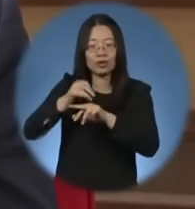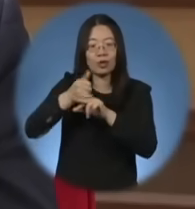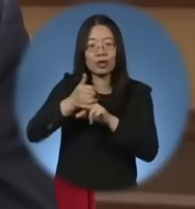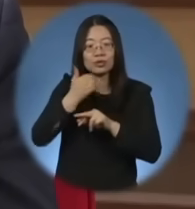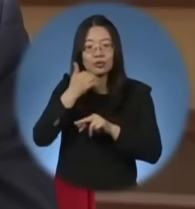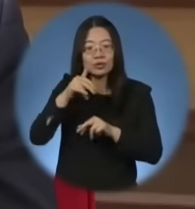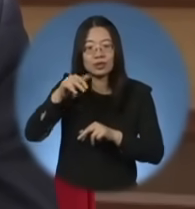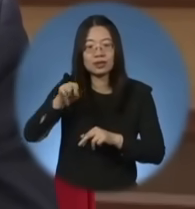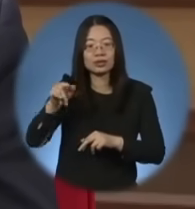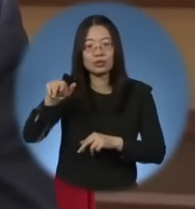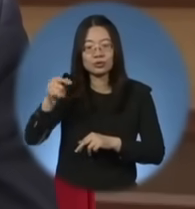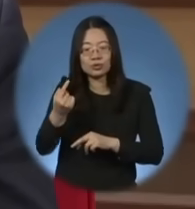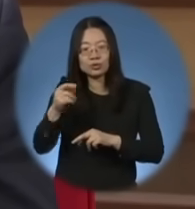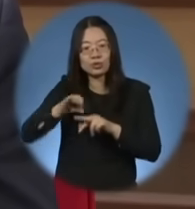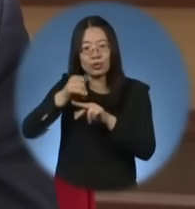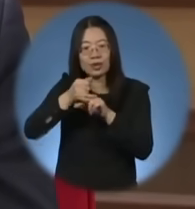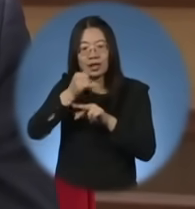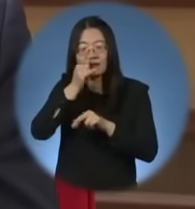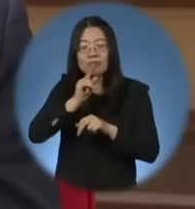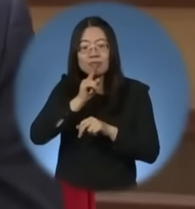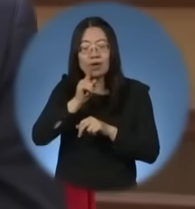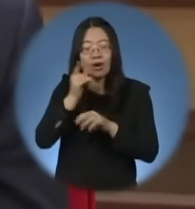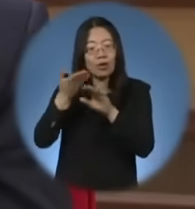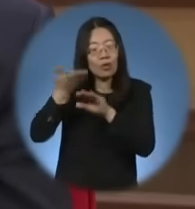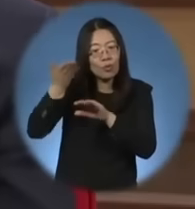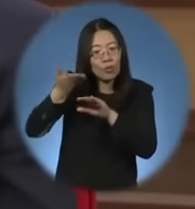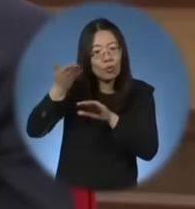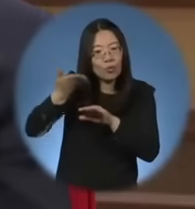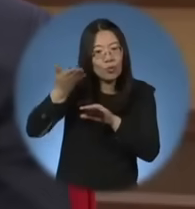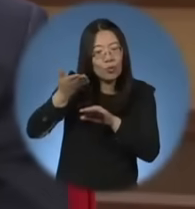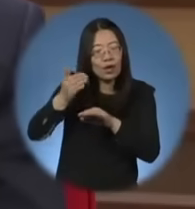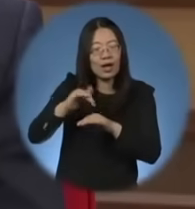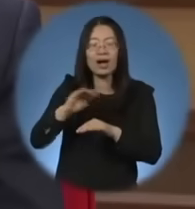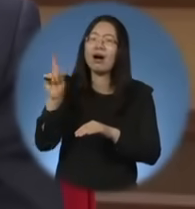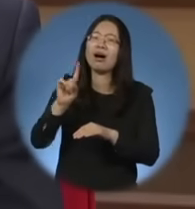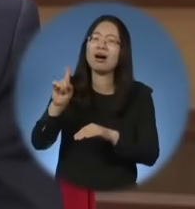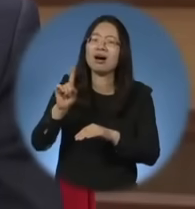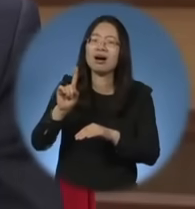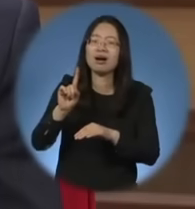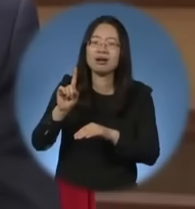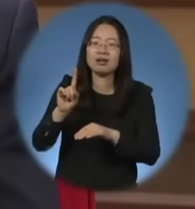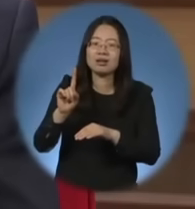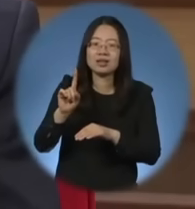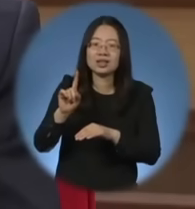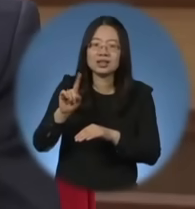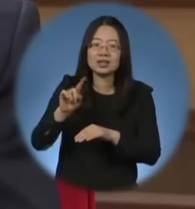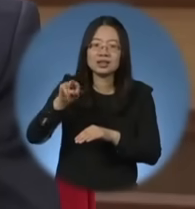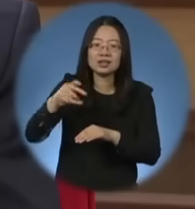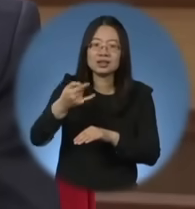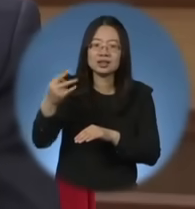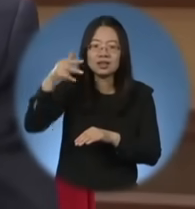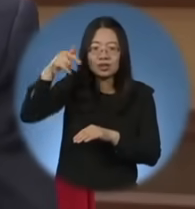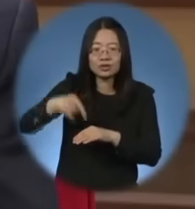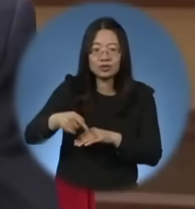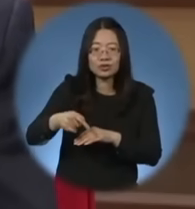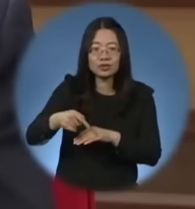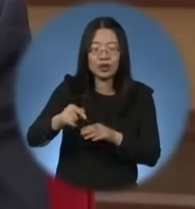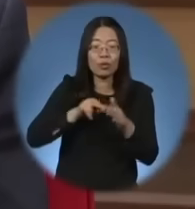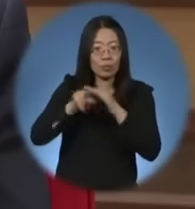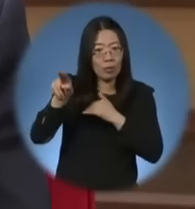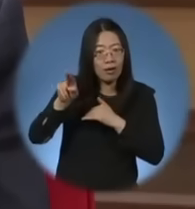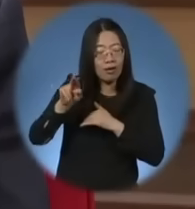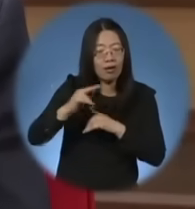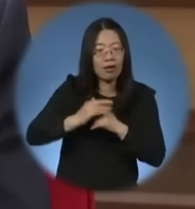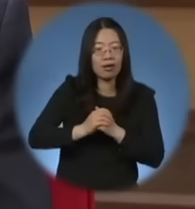왕조가 선조 왕이잖아요 그 사람 저 위정부 아니 저기 저 신주 신의주